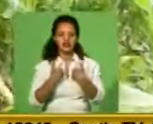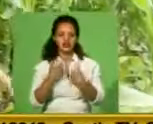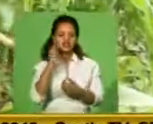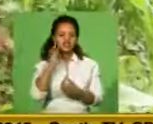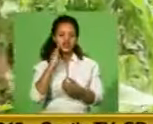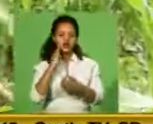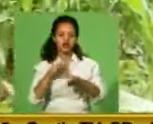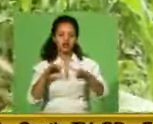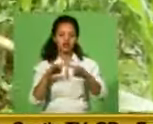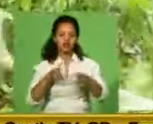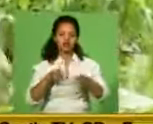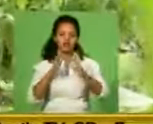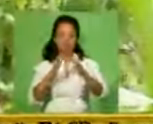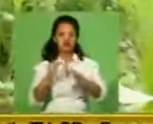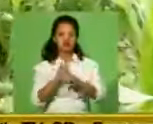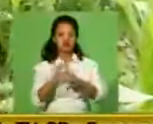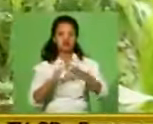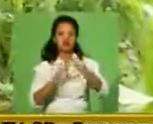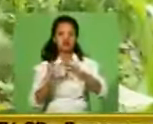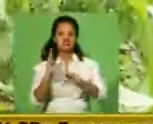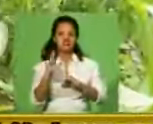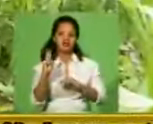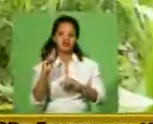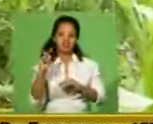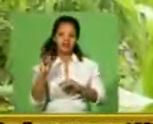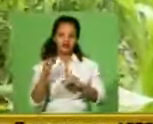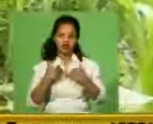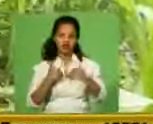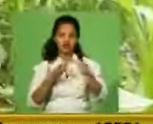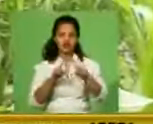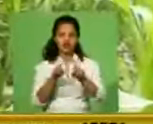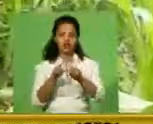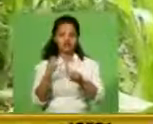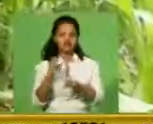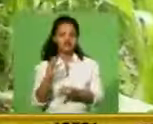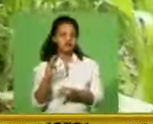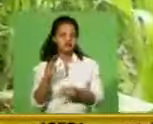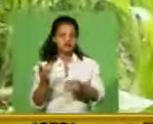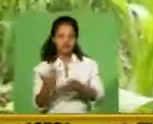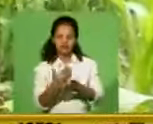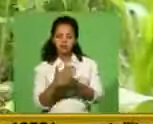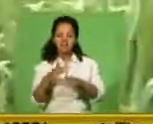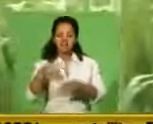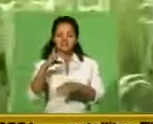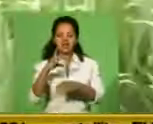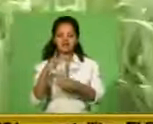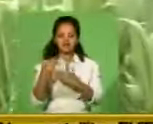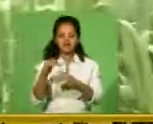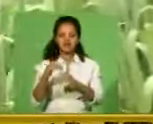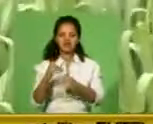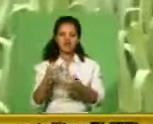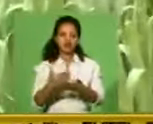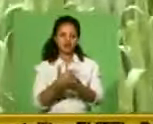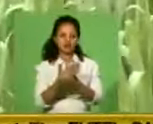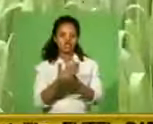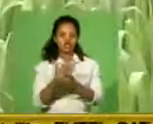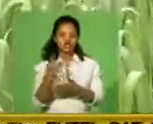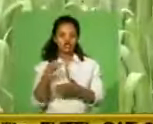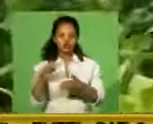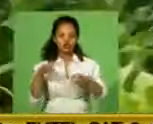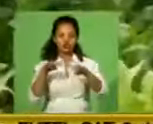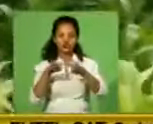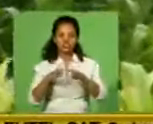የሲዳማ ዞን ለግብርናው ስራ ምቹ ስነ ምህዳር ያለው እንደመሆኑ የተለያዩ ሰብሎች በከፍተኛ መጠን ይመረቱበታል። የዞኑ እርሻና